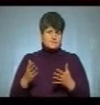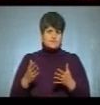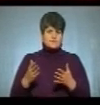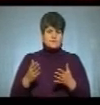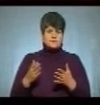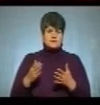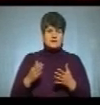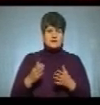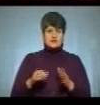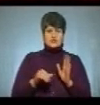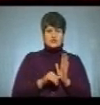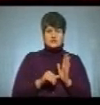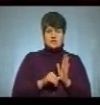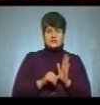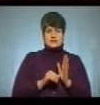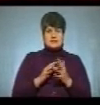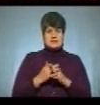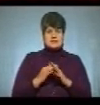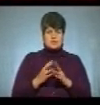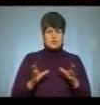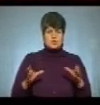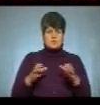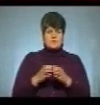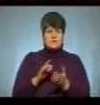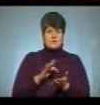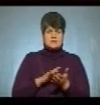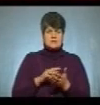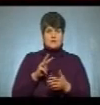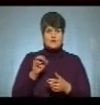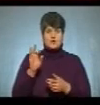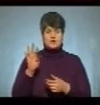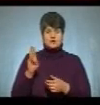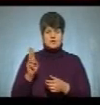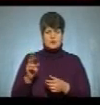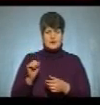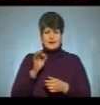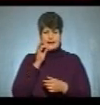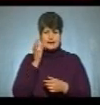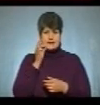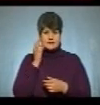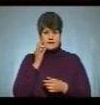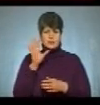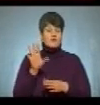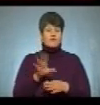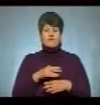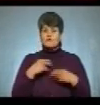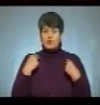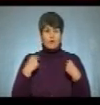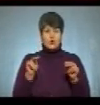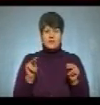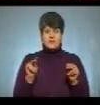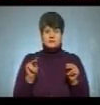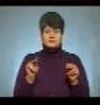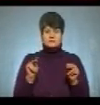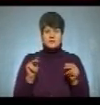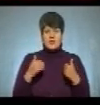Цкіду. Шість-шести сіл, що об'єднує наш центр. Мошка, хитрого мошка, який би все продав. Ну,